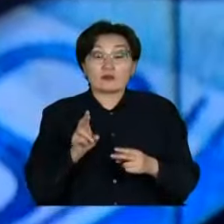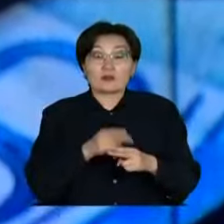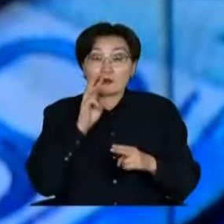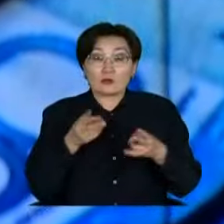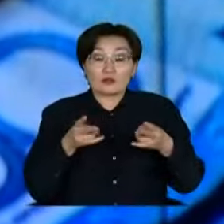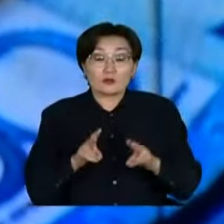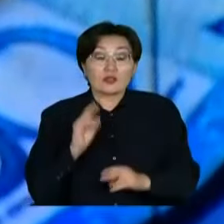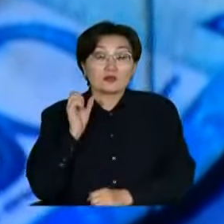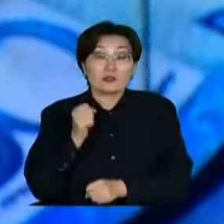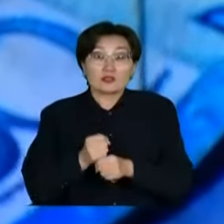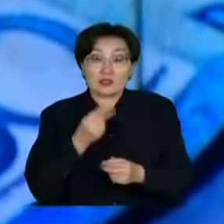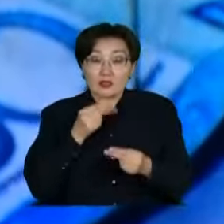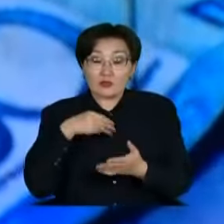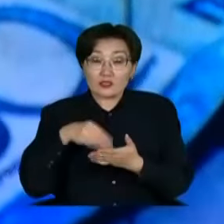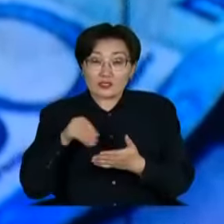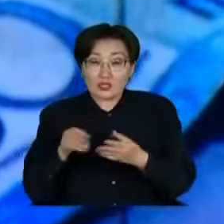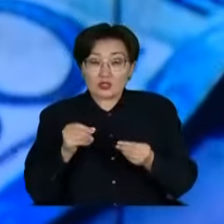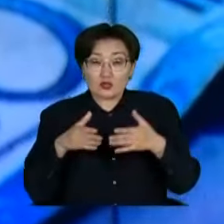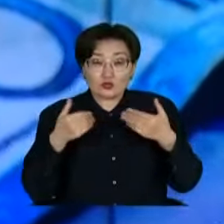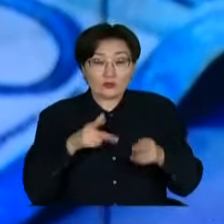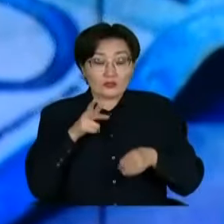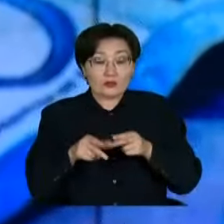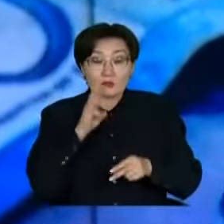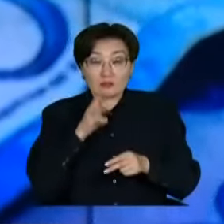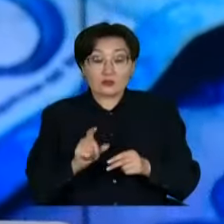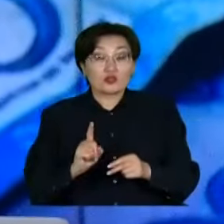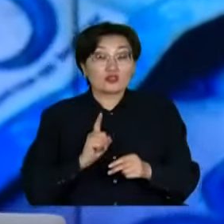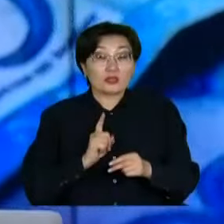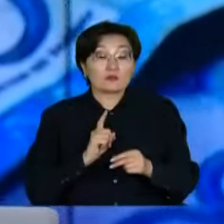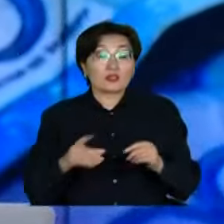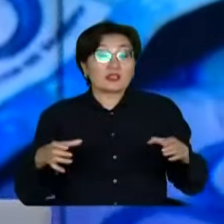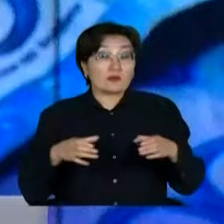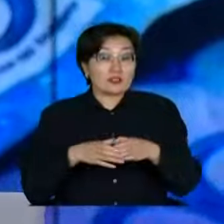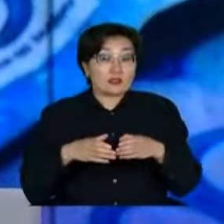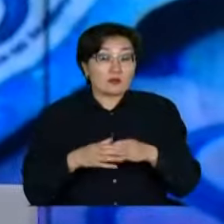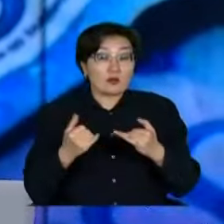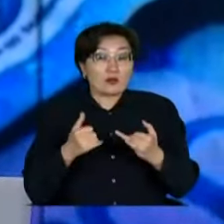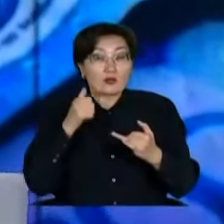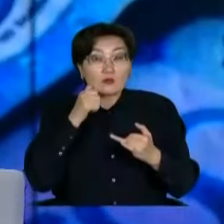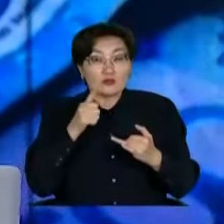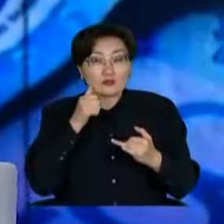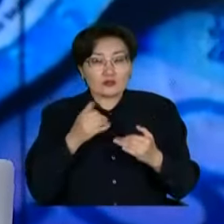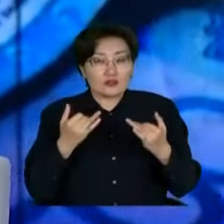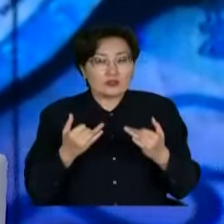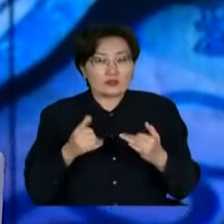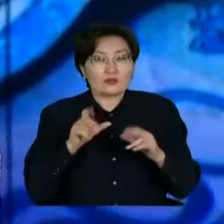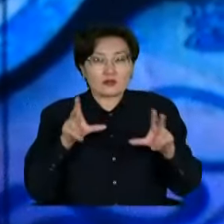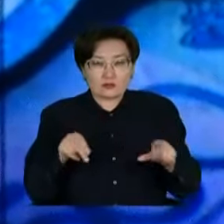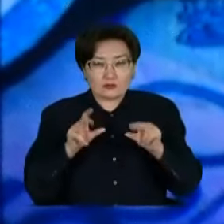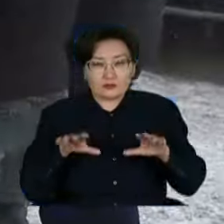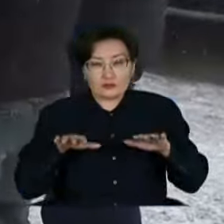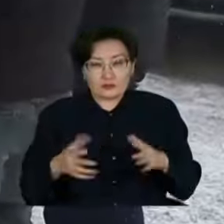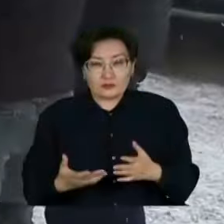құрылысшылар тамақ алатын ақшасы да қалмағандарын айтады. Ал еңбекақысын күткендер компанияның бүгін ертеңінен әбден мезі болған.